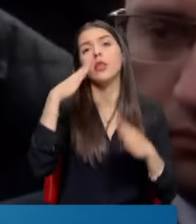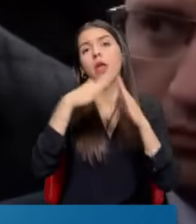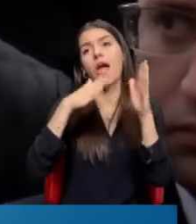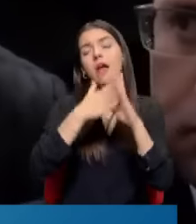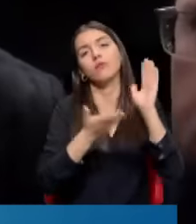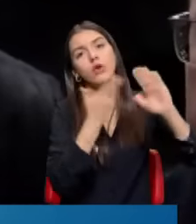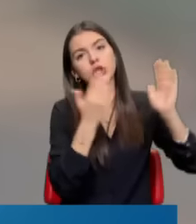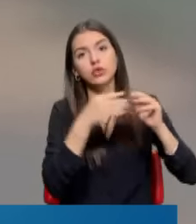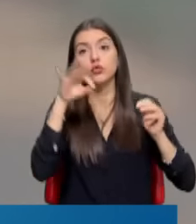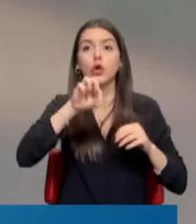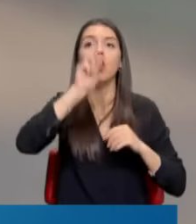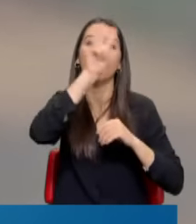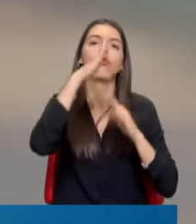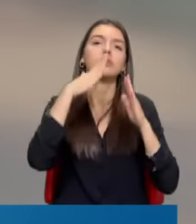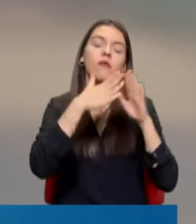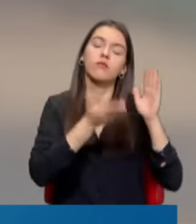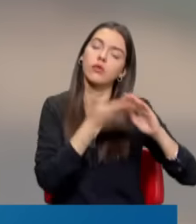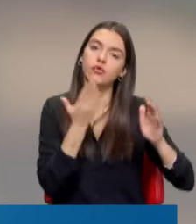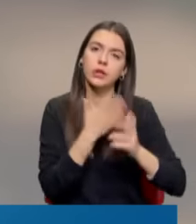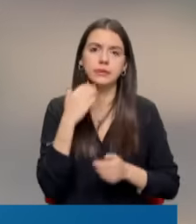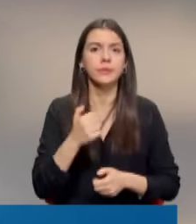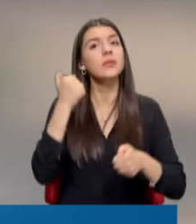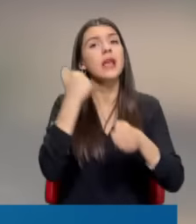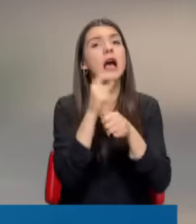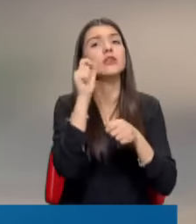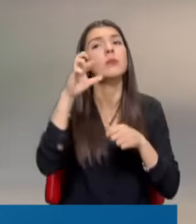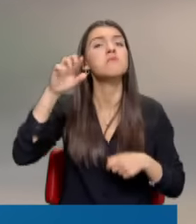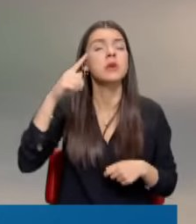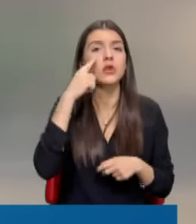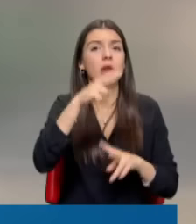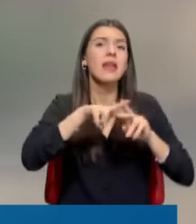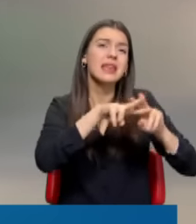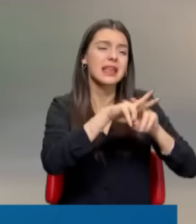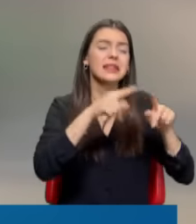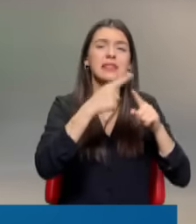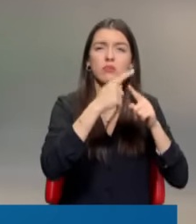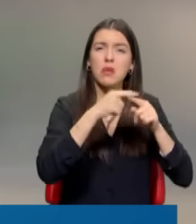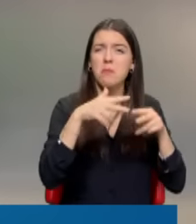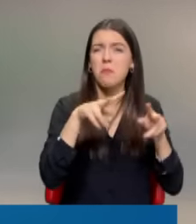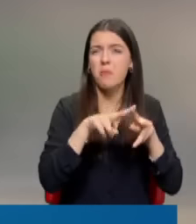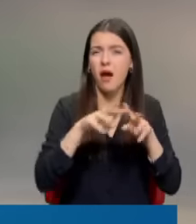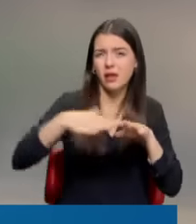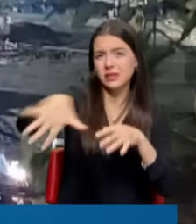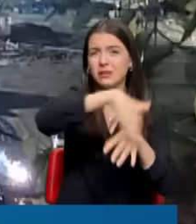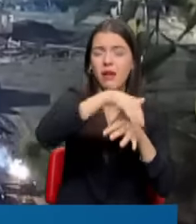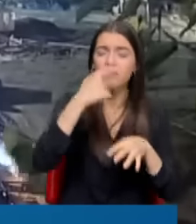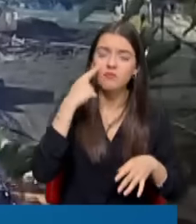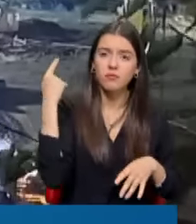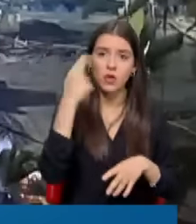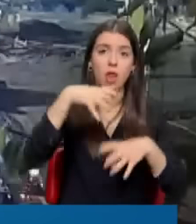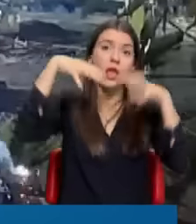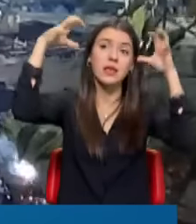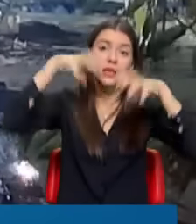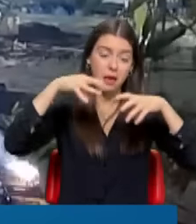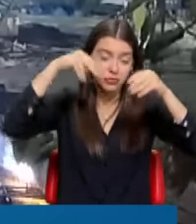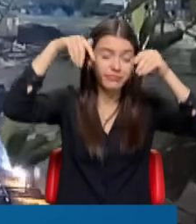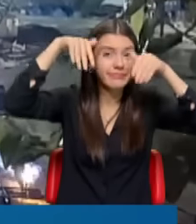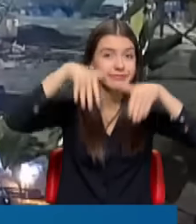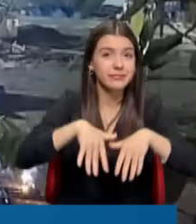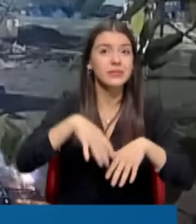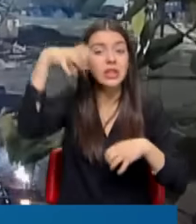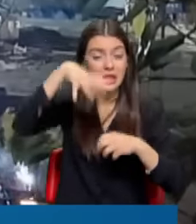ev boşaltıldı. Gazi Osmanpaşa'da Yıldız Tabya Mahallesi'nde toprak kayması meydana geldi. Yağışla birlikte yumuşayan